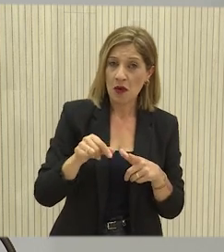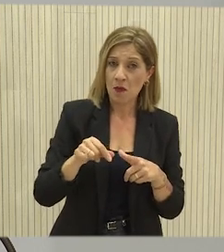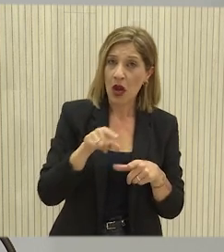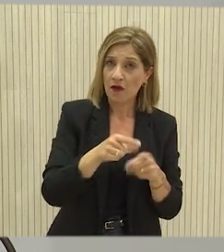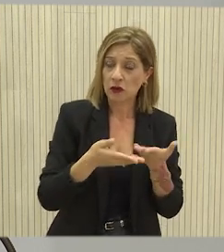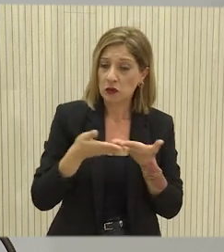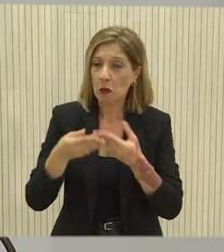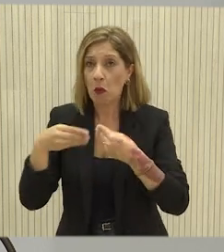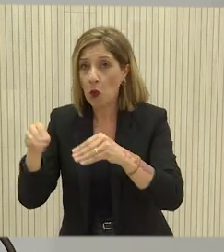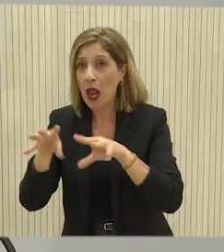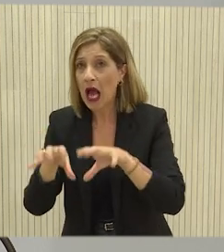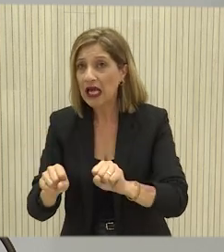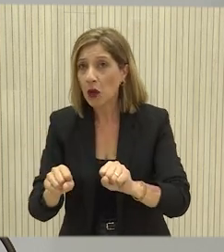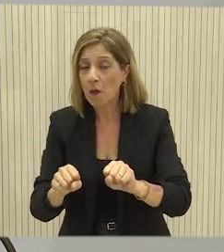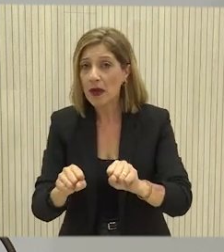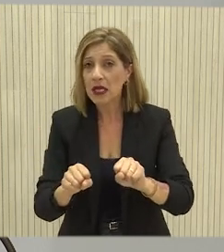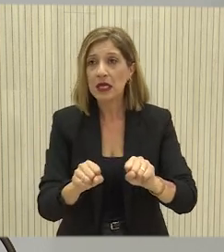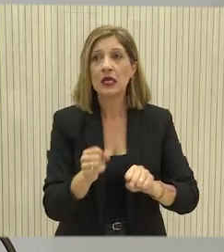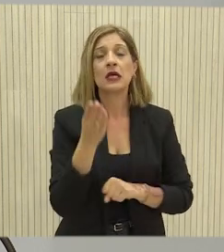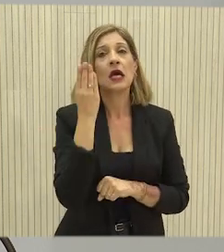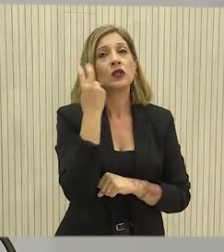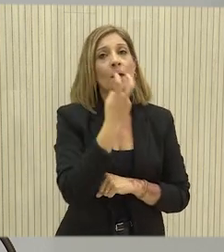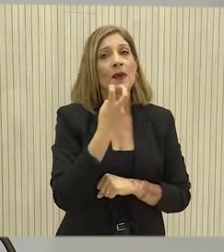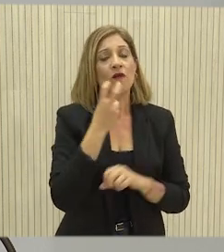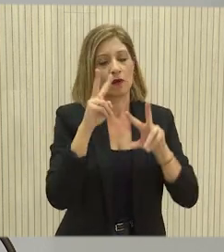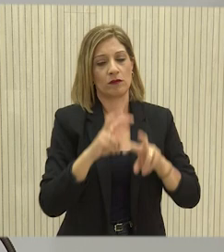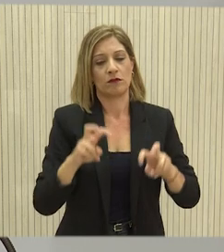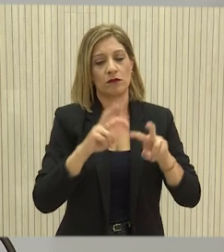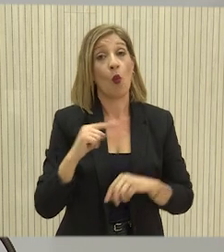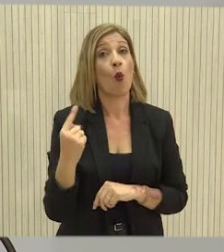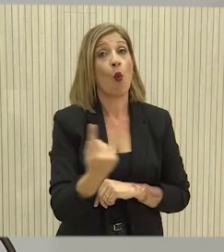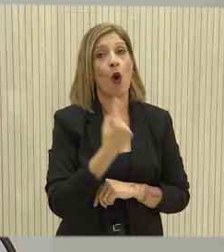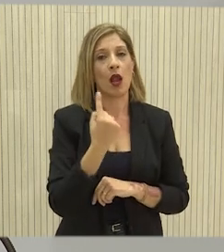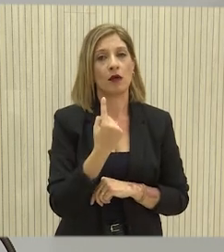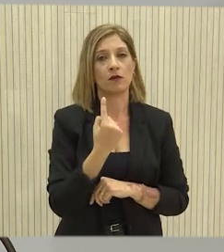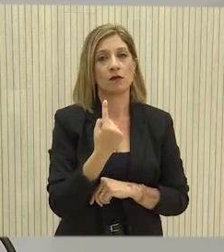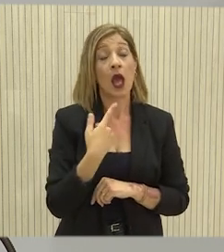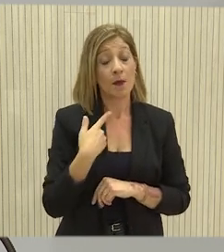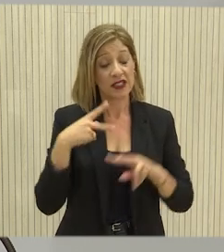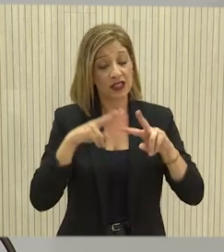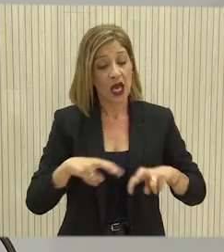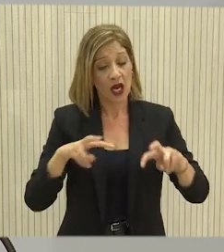σε τέτοιες πράξεις? Στη βάση των πληροφοριών που έχουμε, διερευνώνται όλα τα δεδομένα. Όλα τα